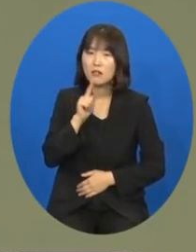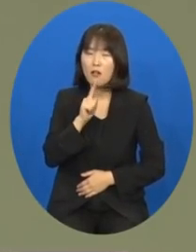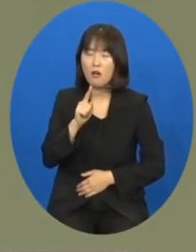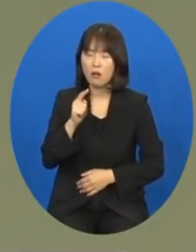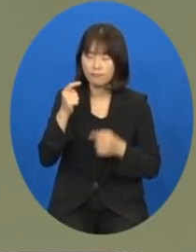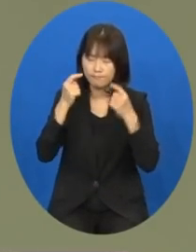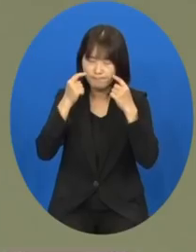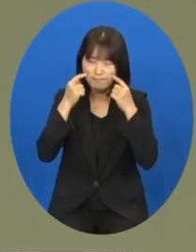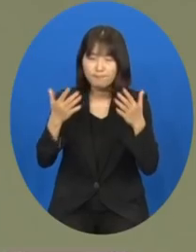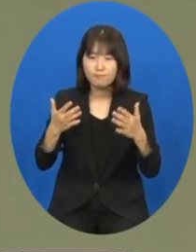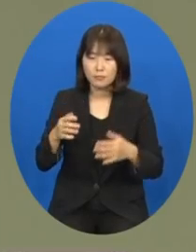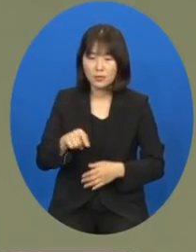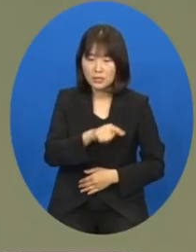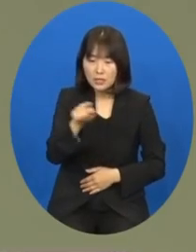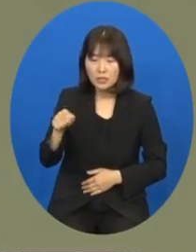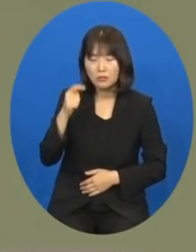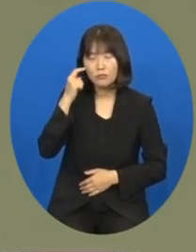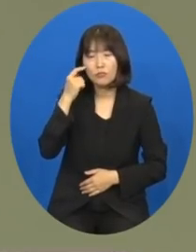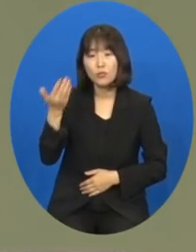그들에게 물어 보세요